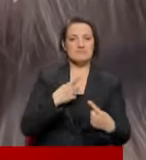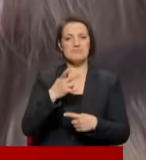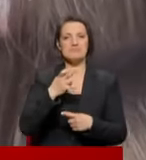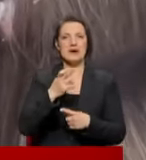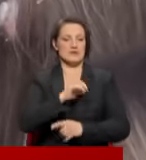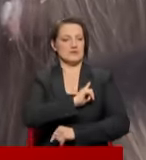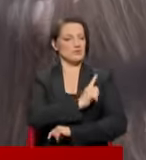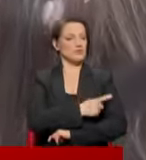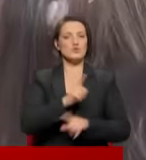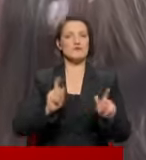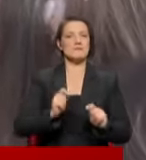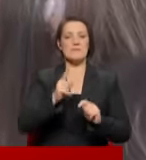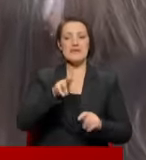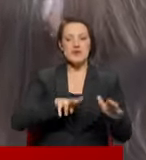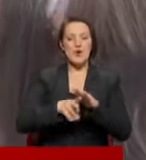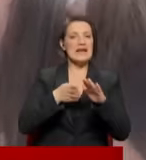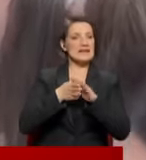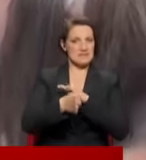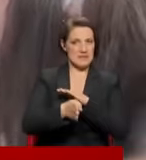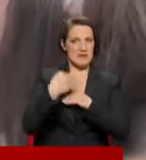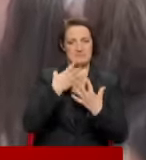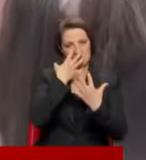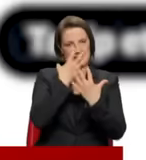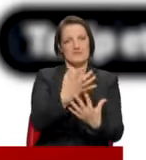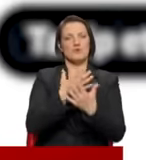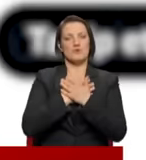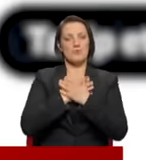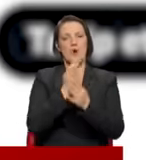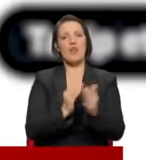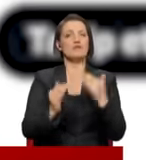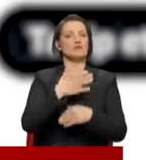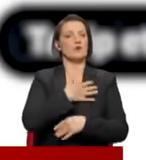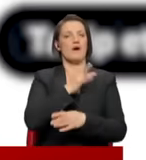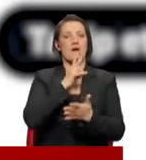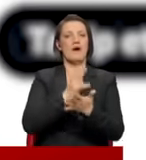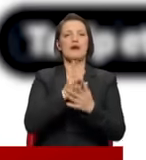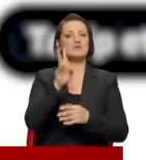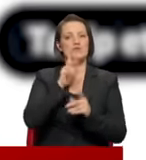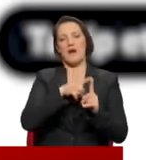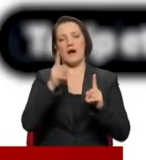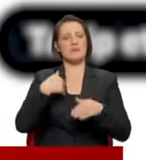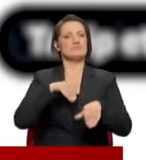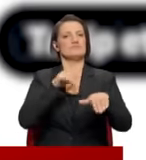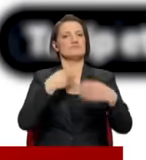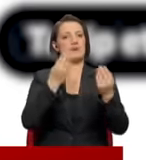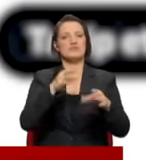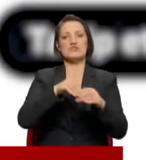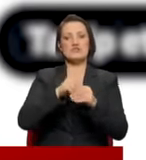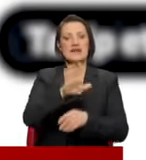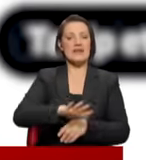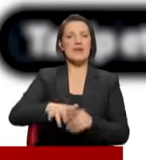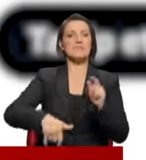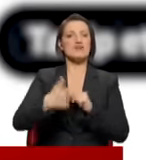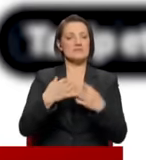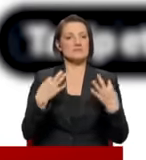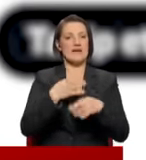partilerini güçlendirebilecek bir yola girmelerini tavsiye ediyorum. Olağanüstü kurultay kararının sonuna kadar arkasında durması için genel